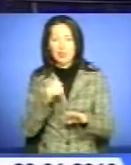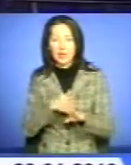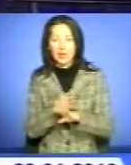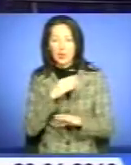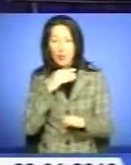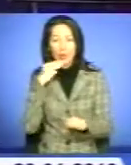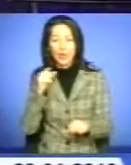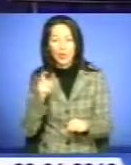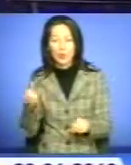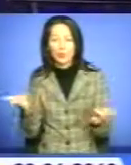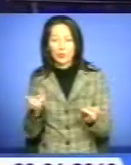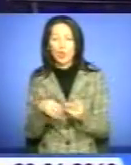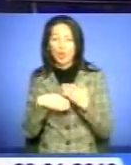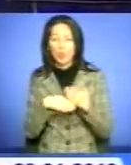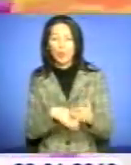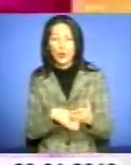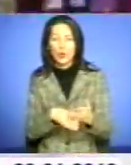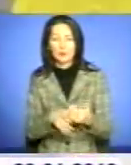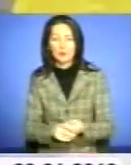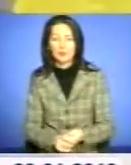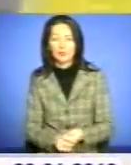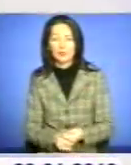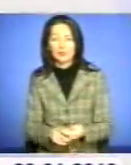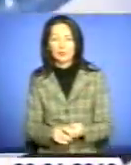допомозі, йдеться у повідомленні.